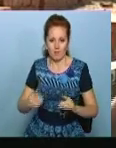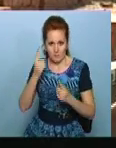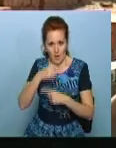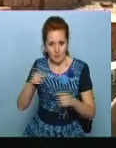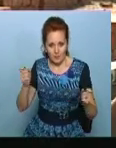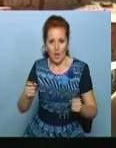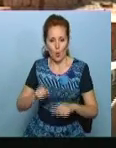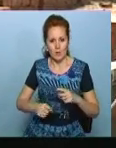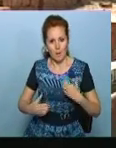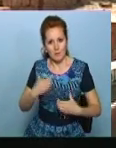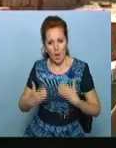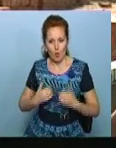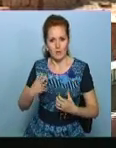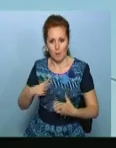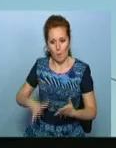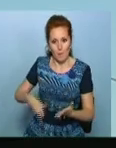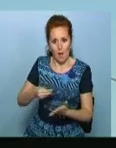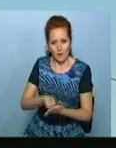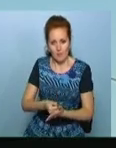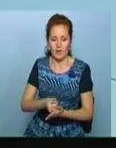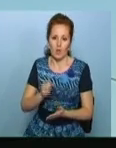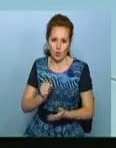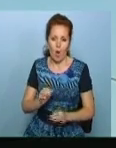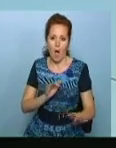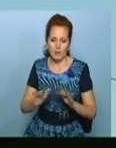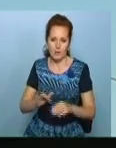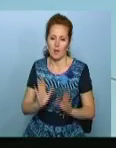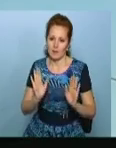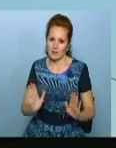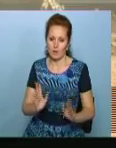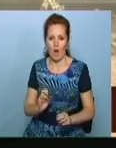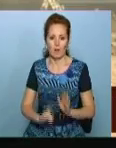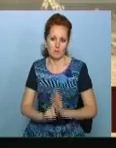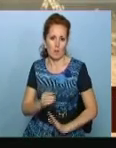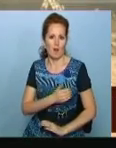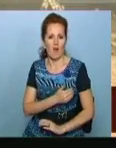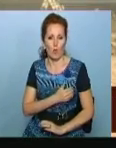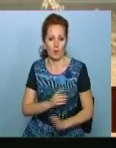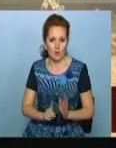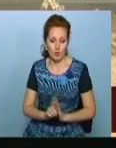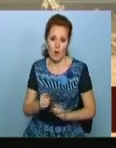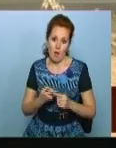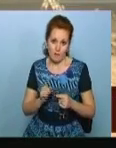им платить. Но в администрации уверяют, акция исключительно на добровольных началах. Насколько это